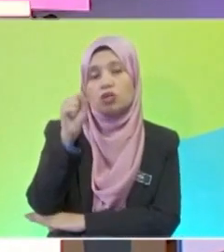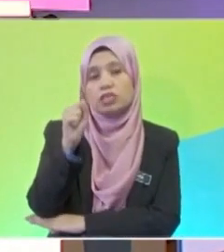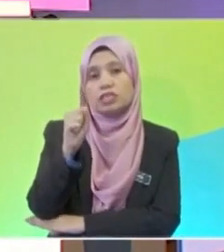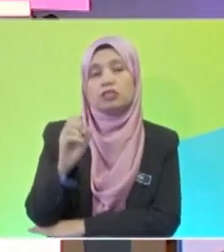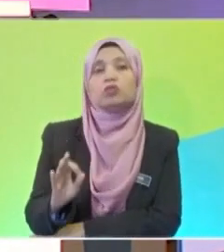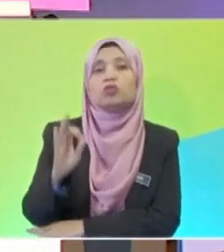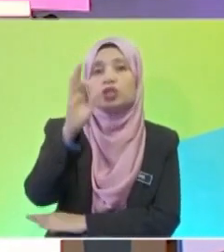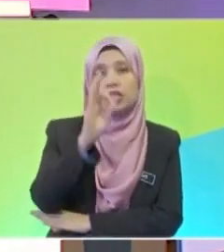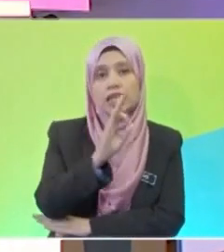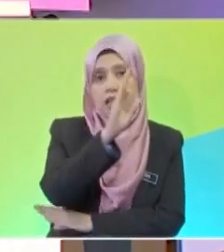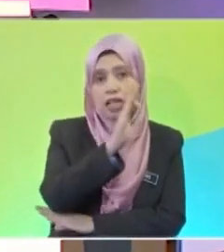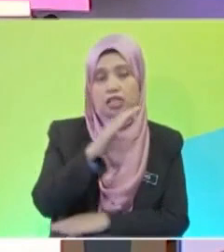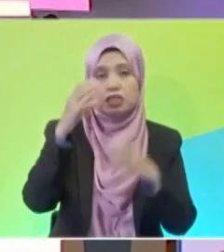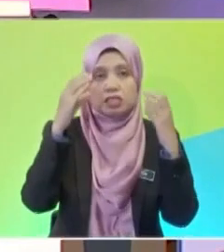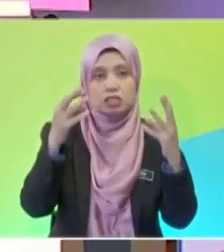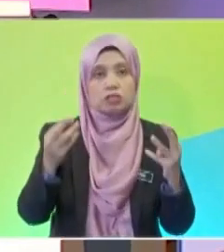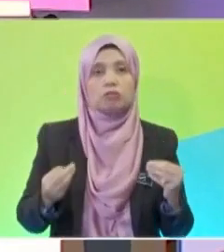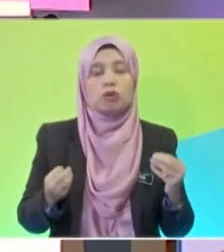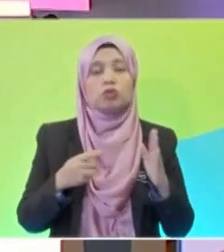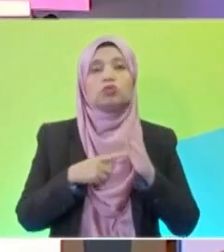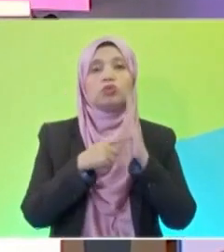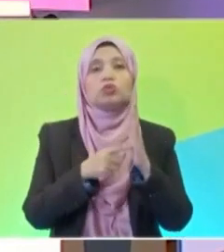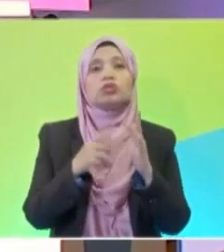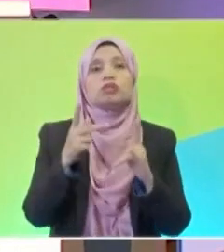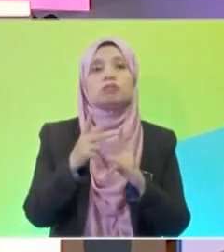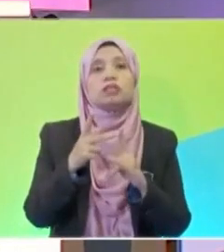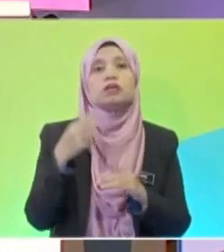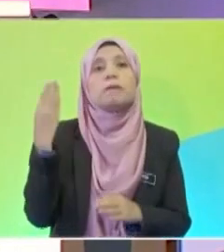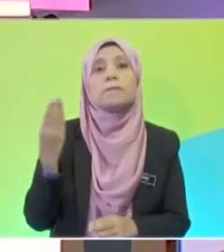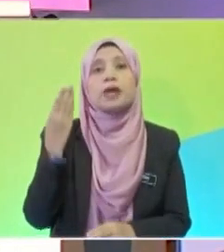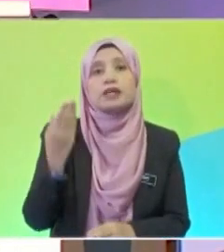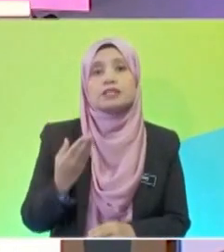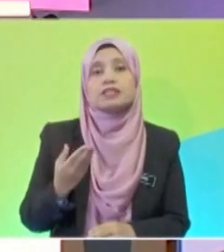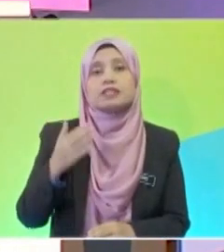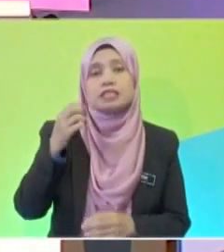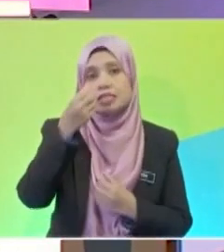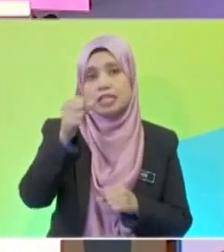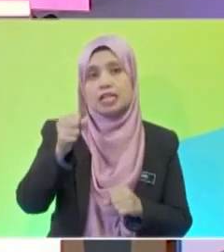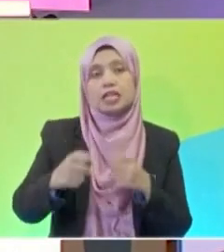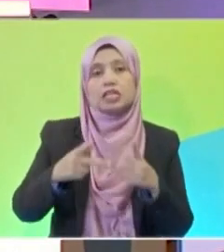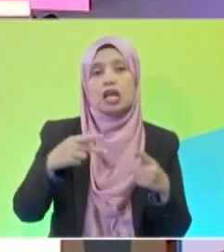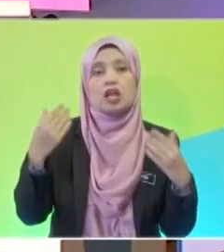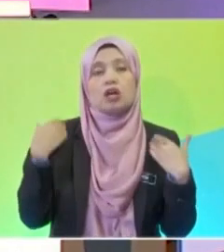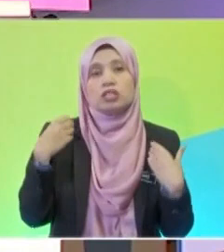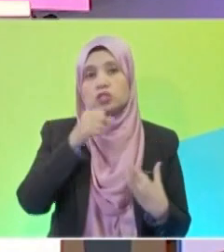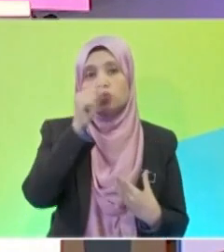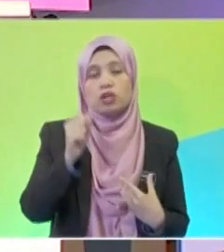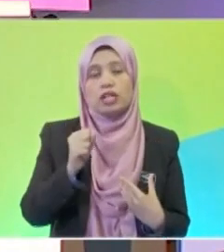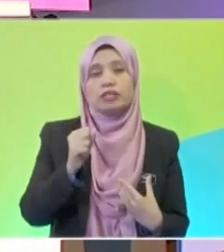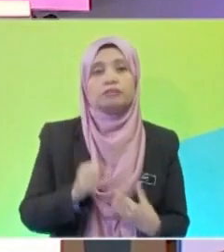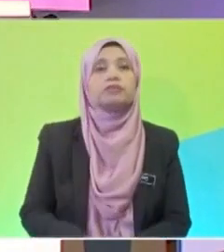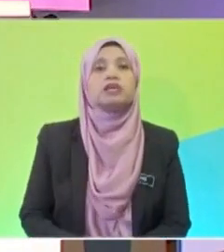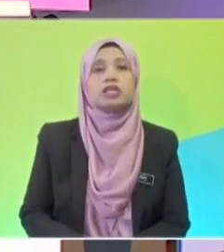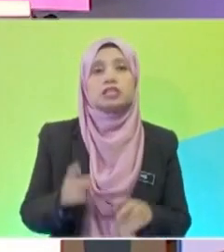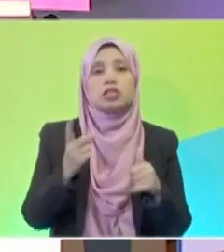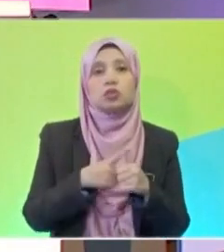Tapi di sini, cikgu nak tunjukkan kepada awak apa yang biasa awak akan sediakan jika soalan ini ada. Iaitu,